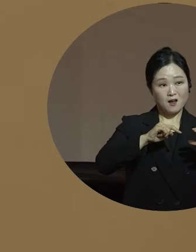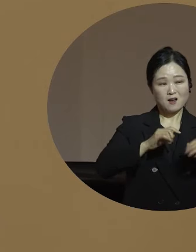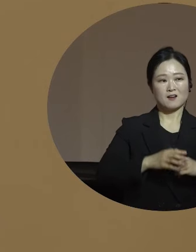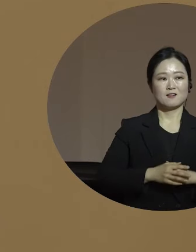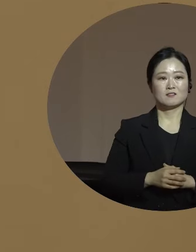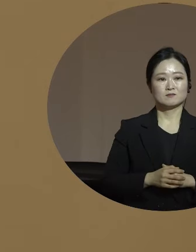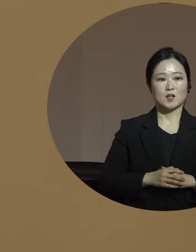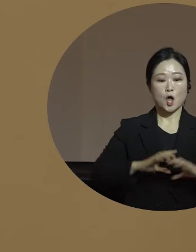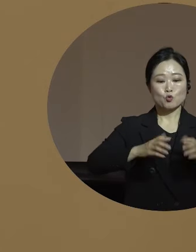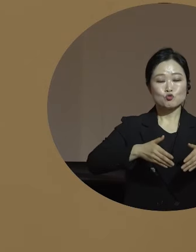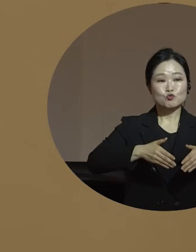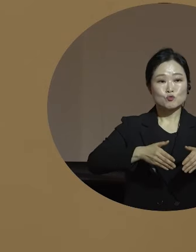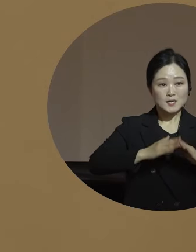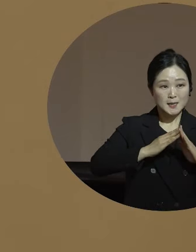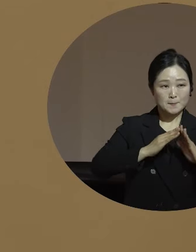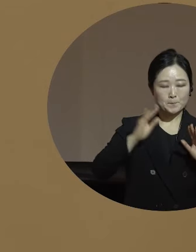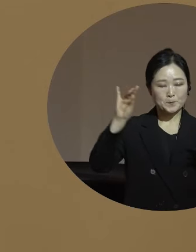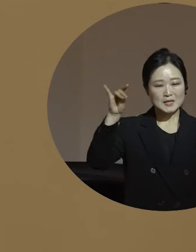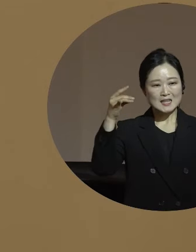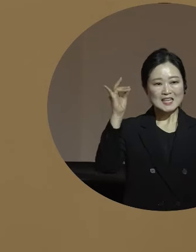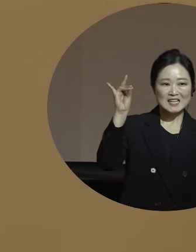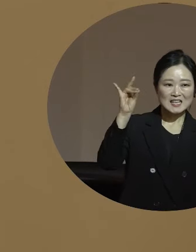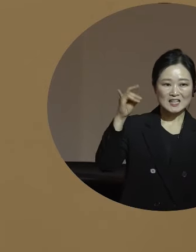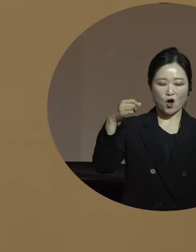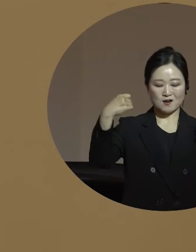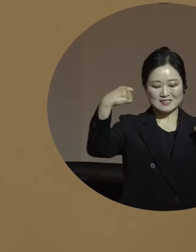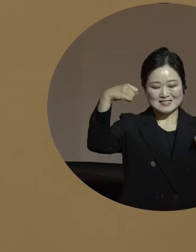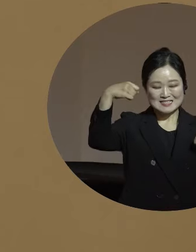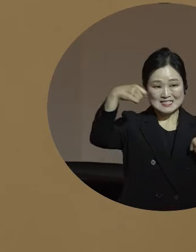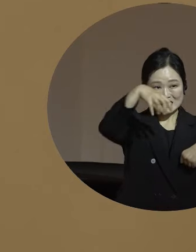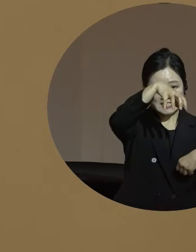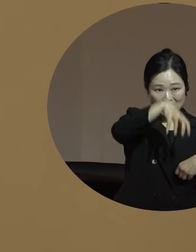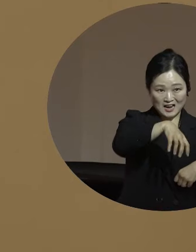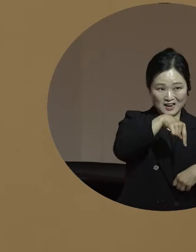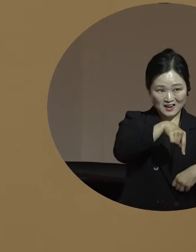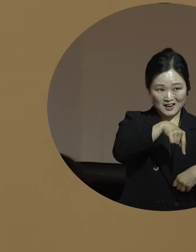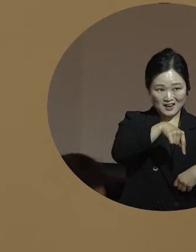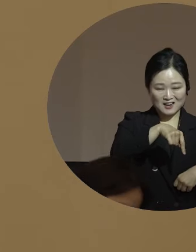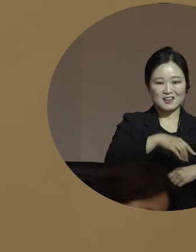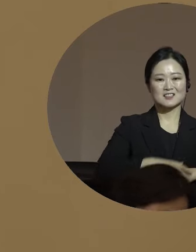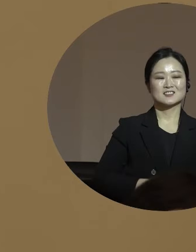몽골 국립 인형극장하고 함께 인형극 중심으로